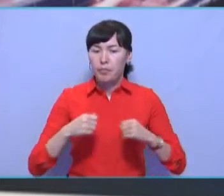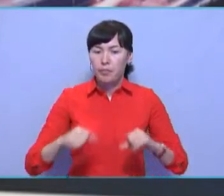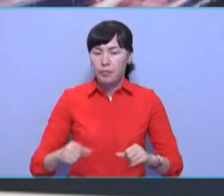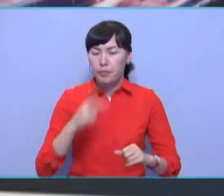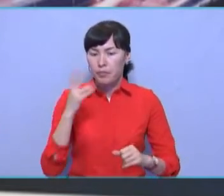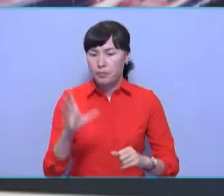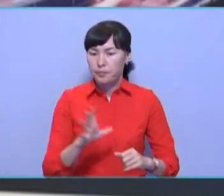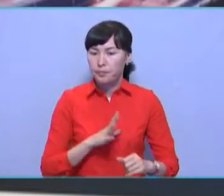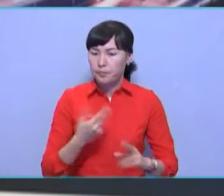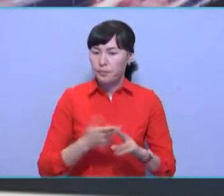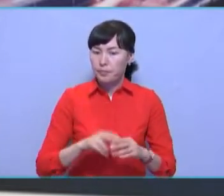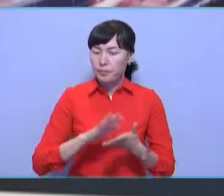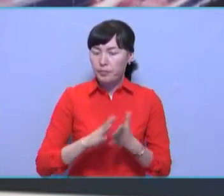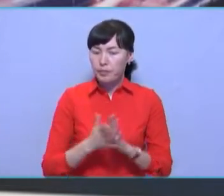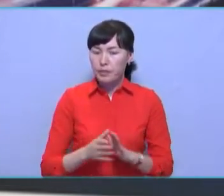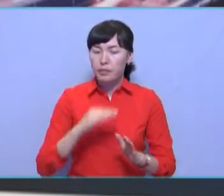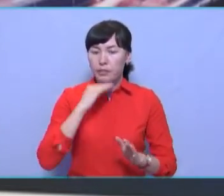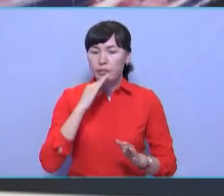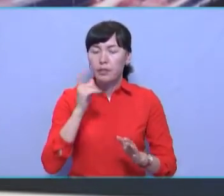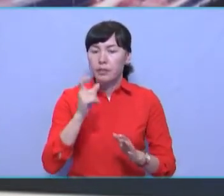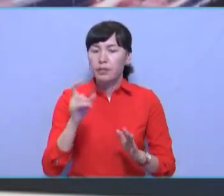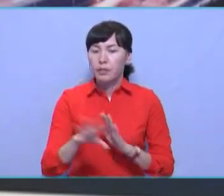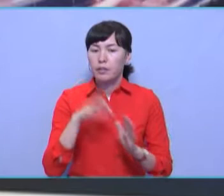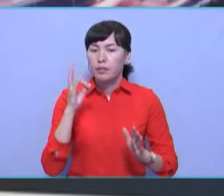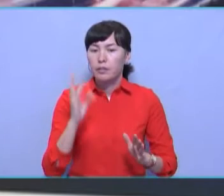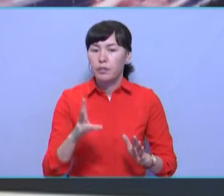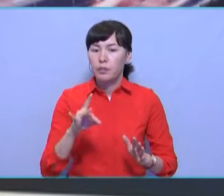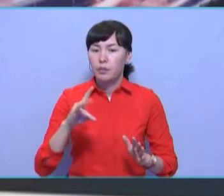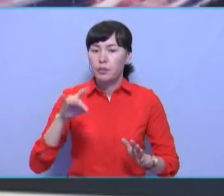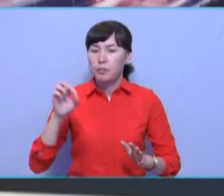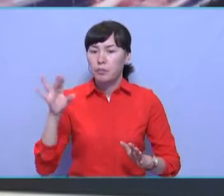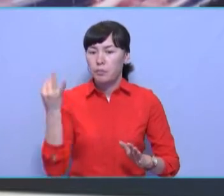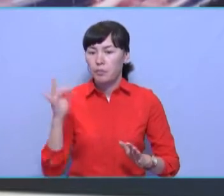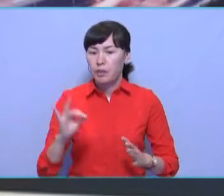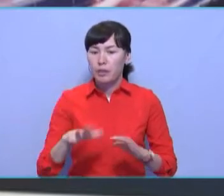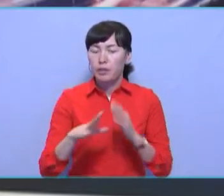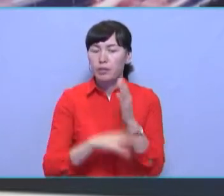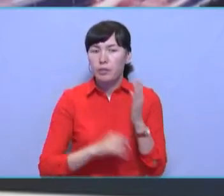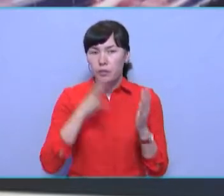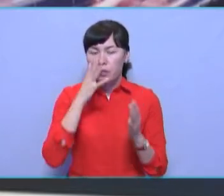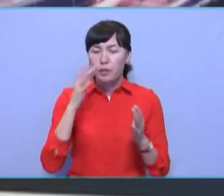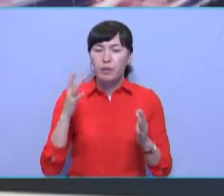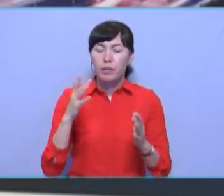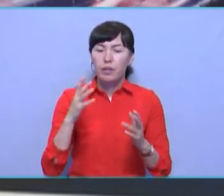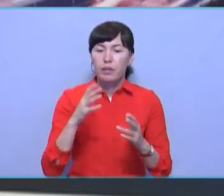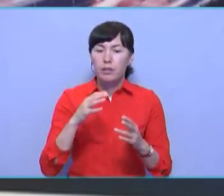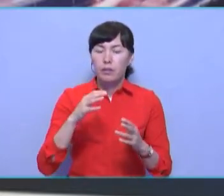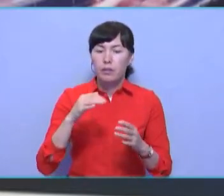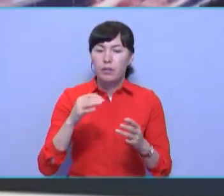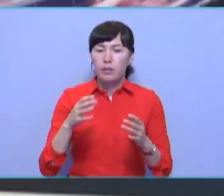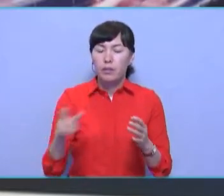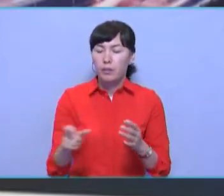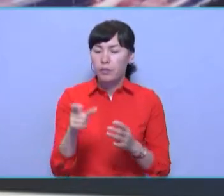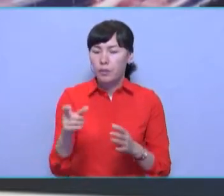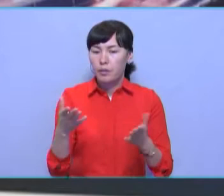отырысында көтерілді. Аталған жайтқа мән берген халық қалаулысы Мұрат Төлтібай соңғы 5-6 жыл көлемінде қашыртқылардың қараусыз қалғанын